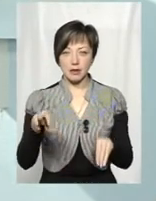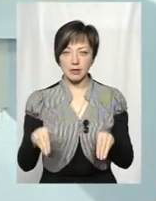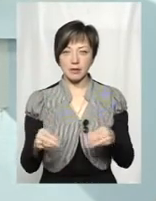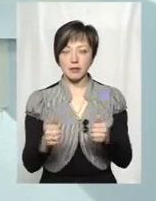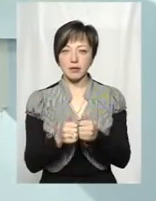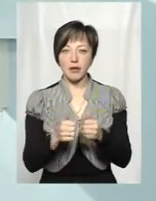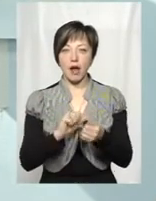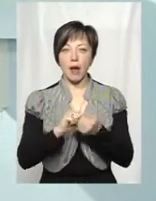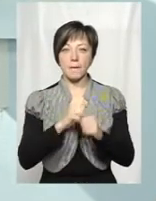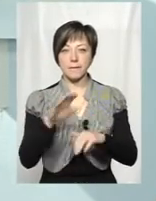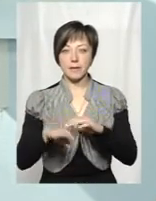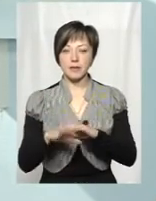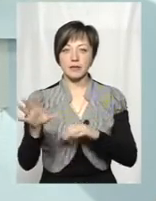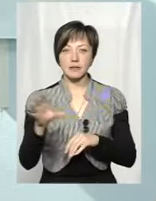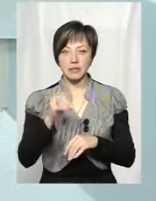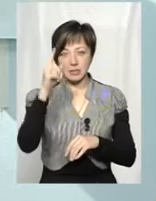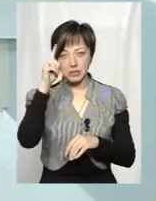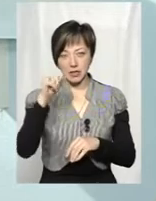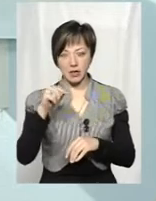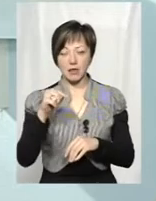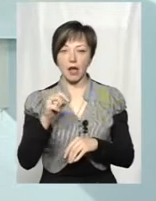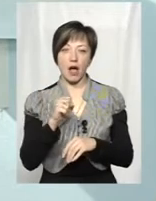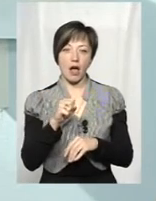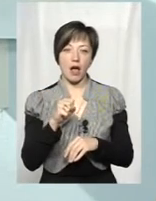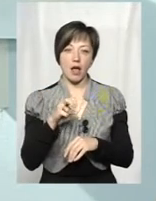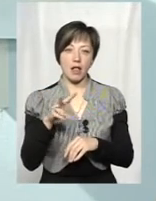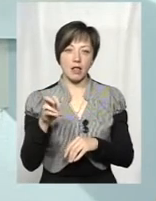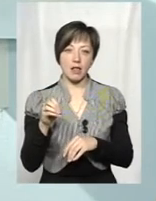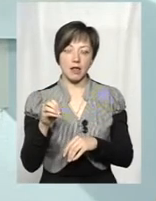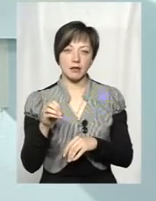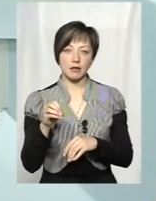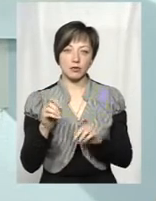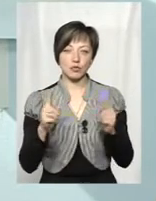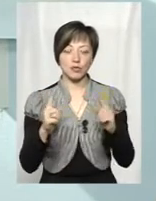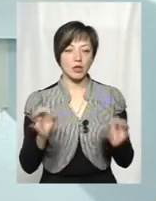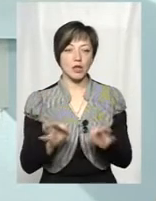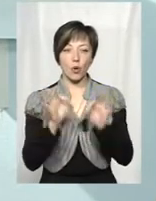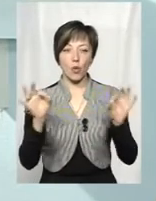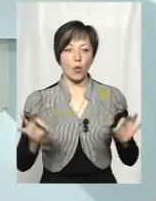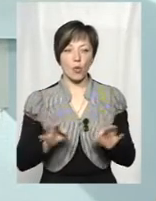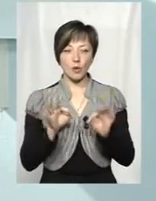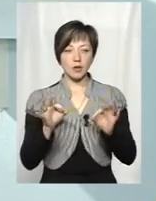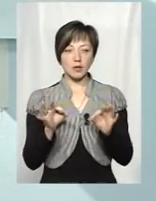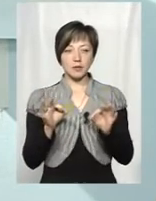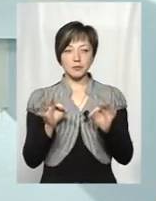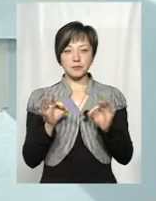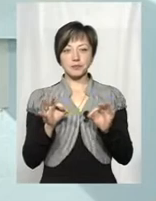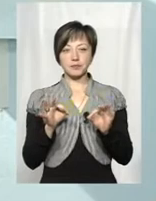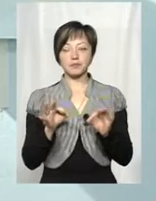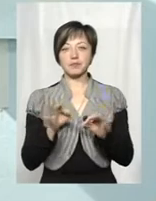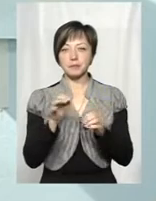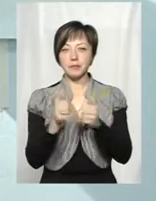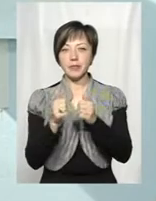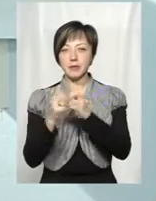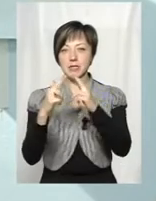біля Кам'янця. Всі про нього знали, але чомусь ніколи до нього, враховуючи, що воно під замком, не доходили